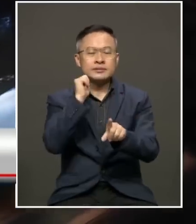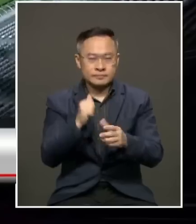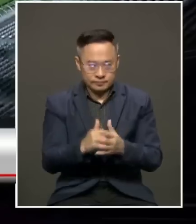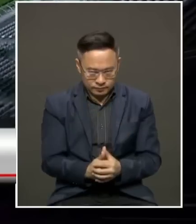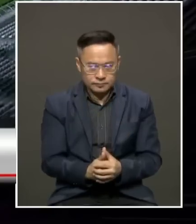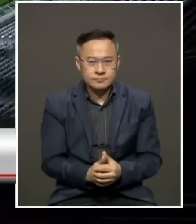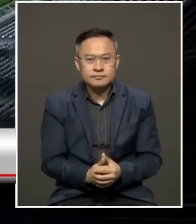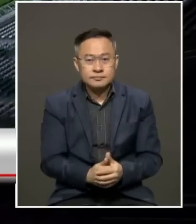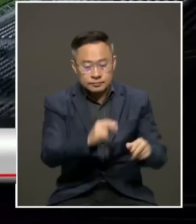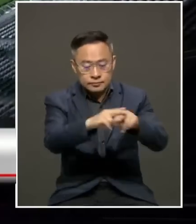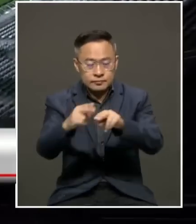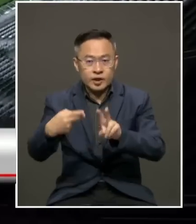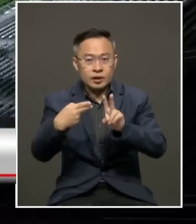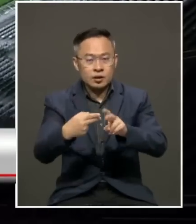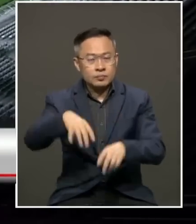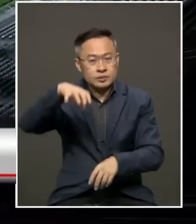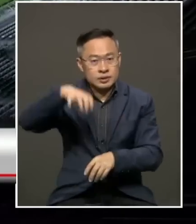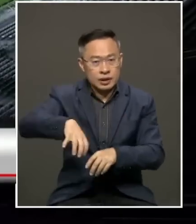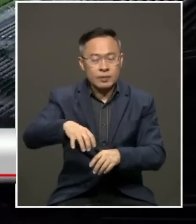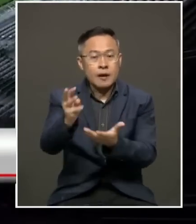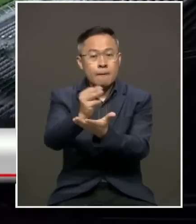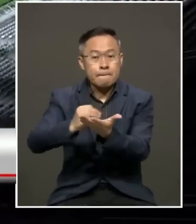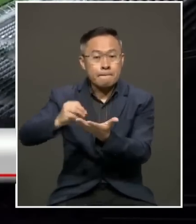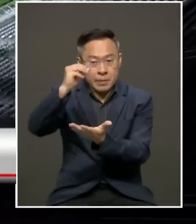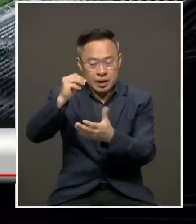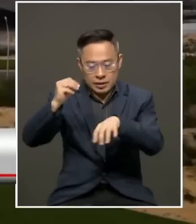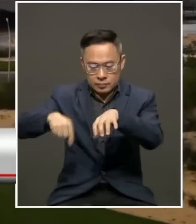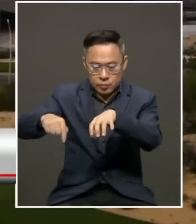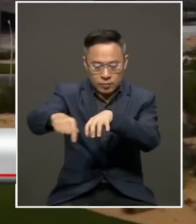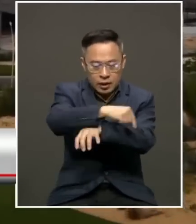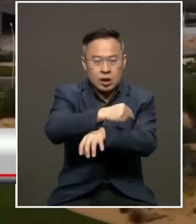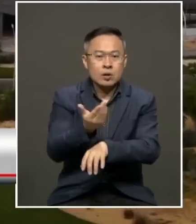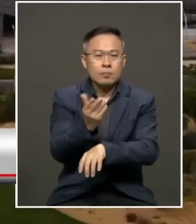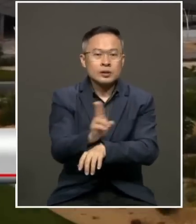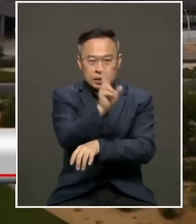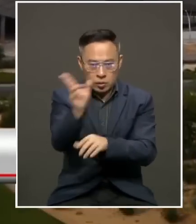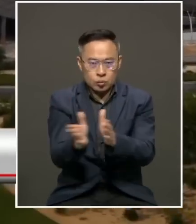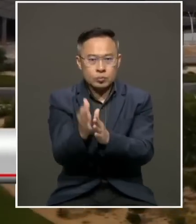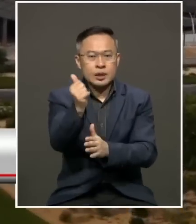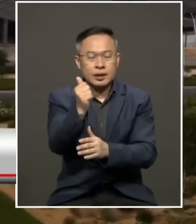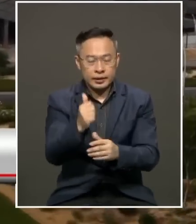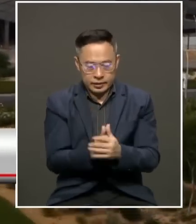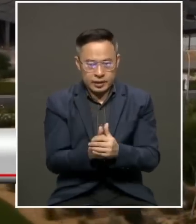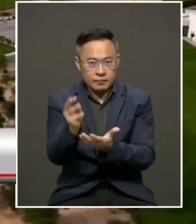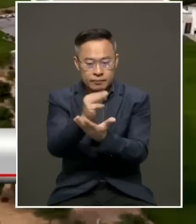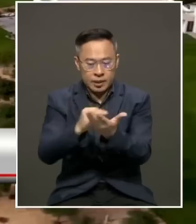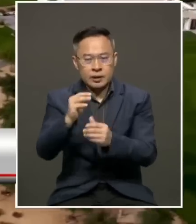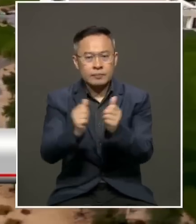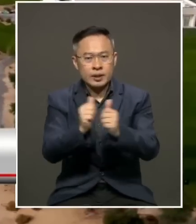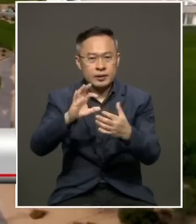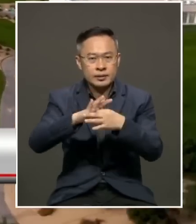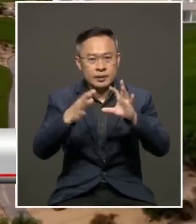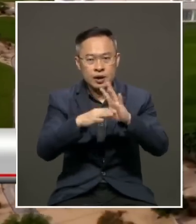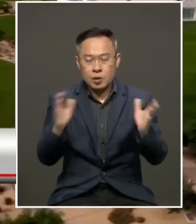20,000ก็จะใช้เป็นสนามที่ให้มหาวิทยาลัยโดยรอบEducation Cityเนี่ยมาใช้สำหรับการแข่งขันกีฬา